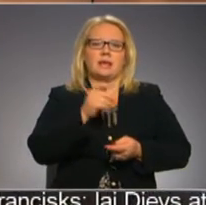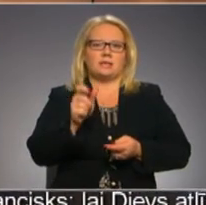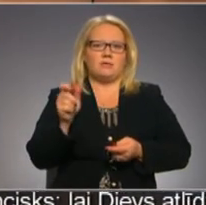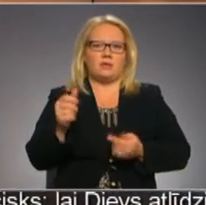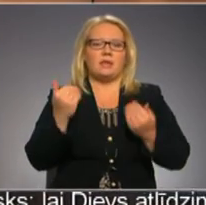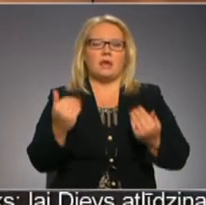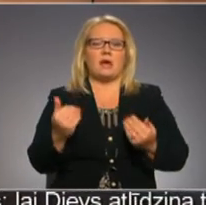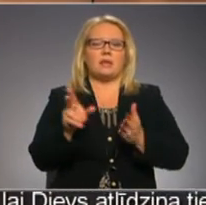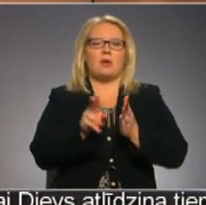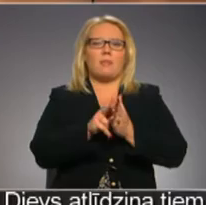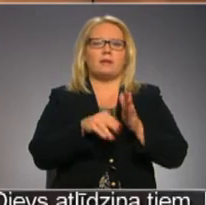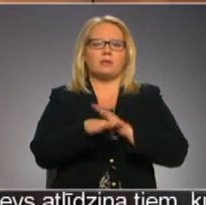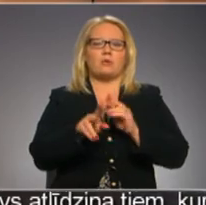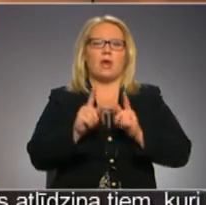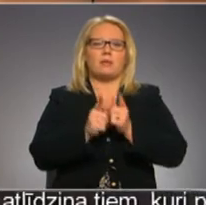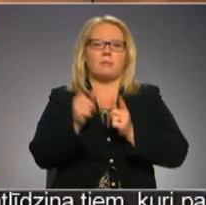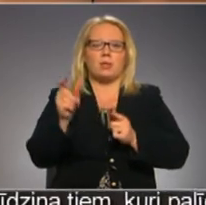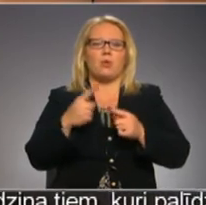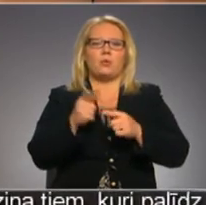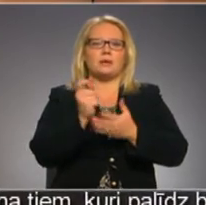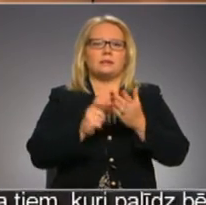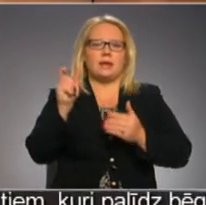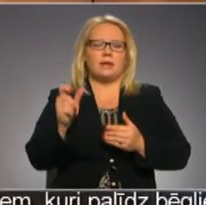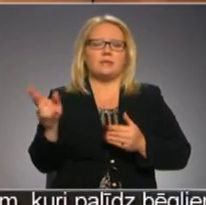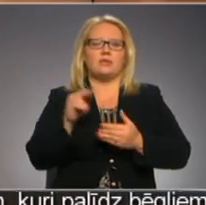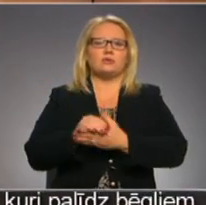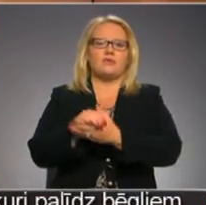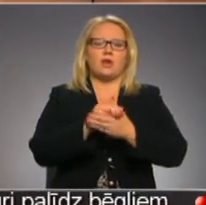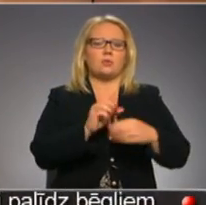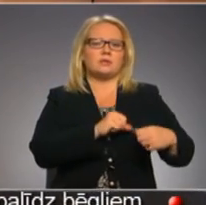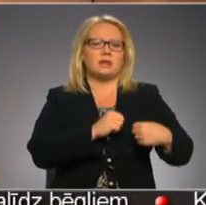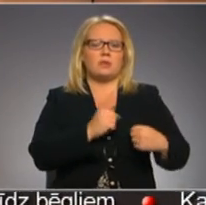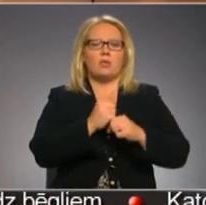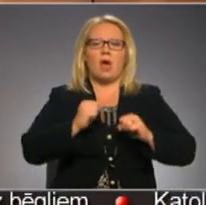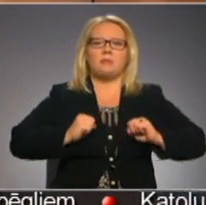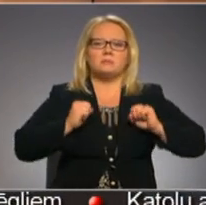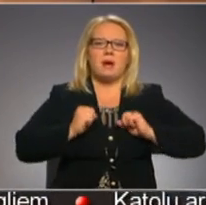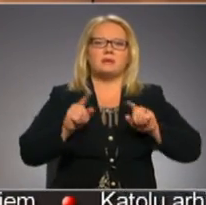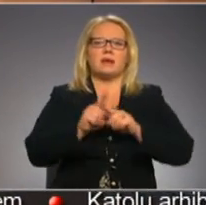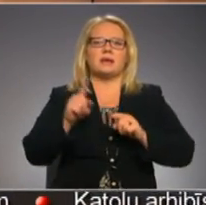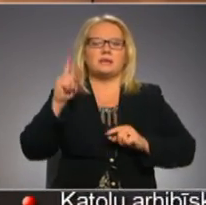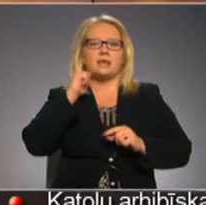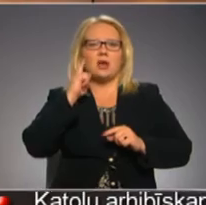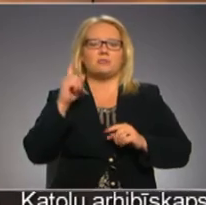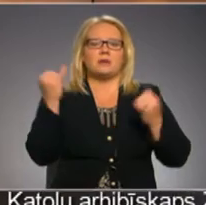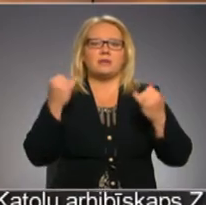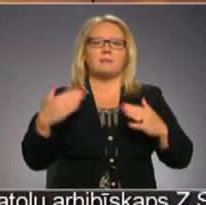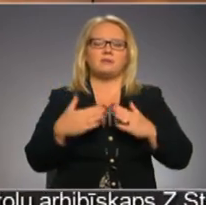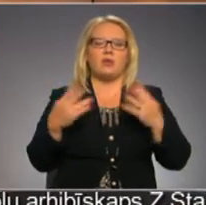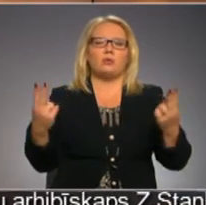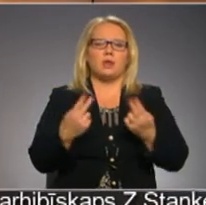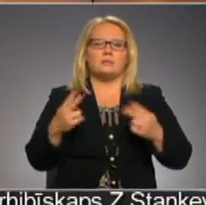iedzīvotāji, tagad jau pensionēti pedagogi un dzejniece. Viņus vieno sirsnība un darba spars, kā arī zināšanas par Ziemassvētku tradīcijām,